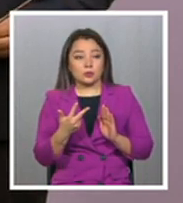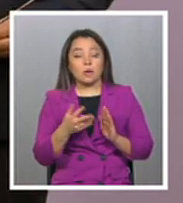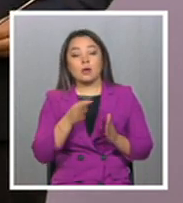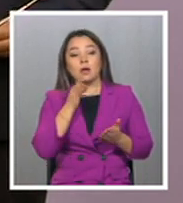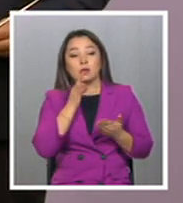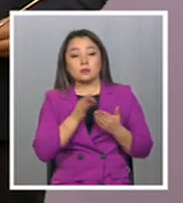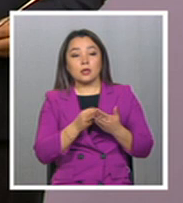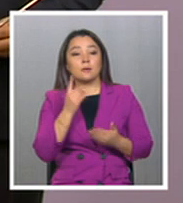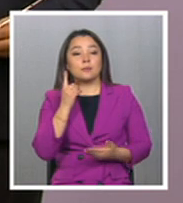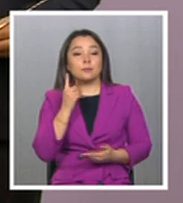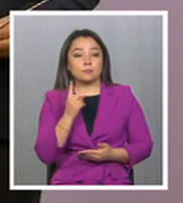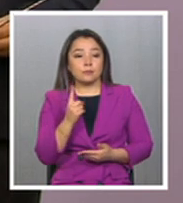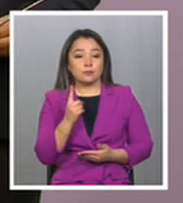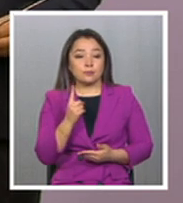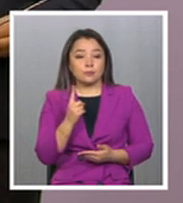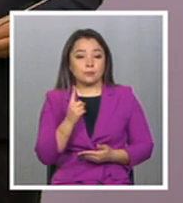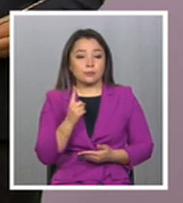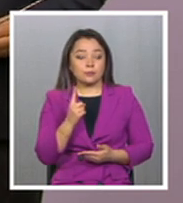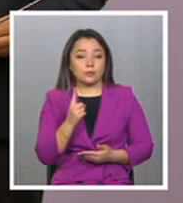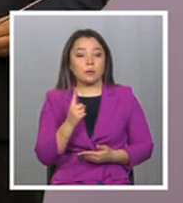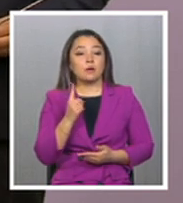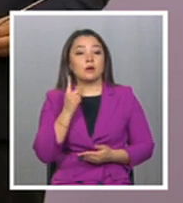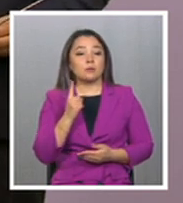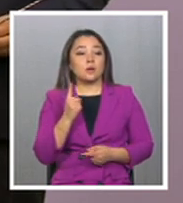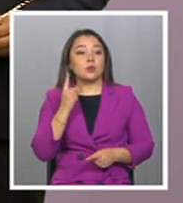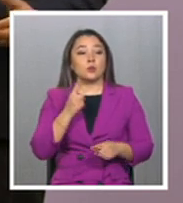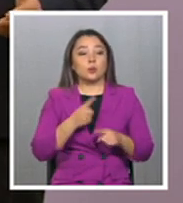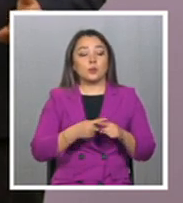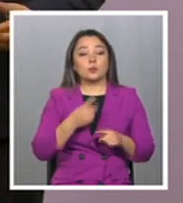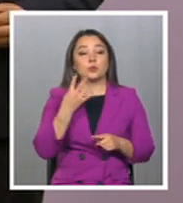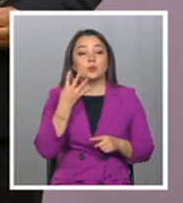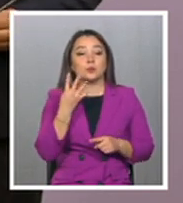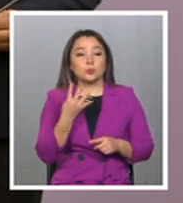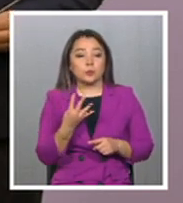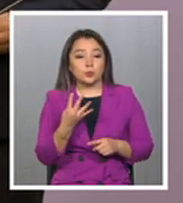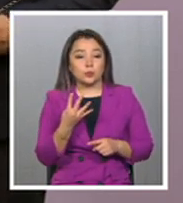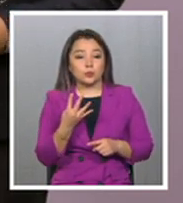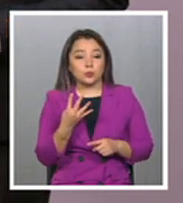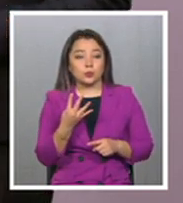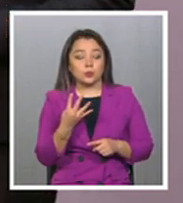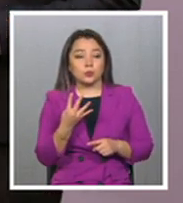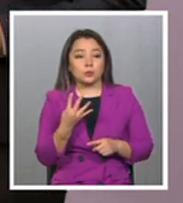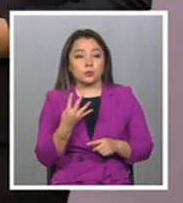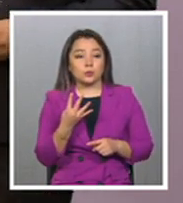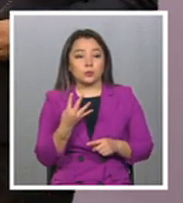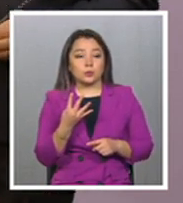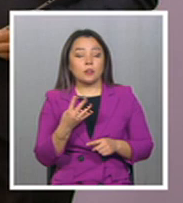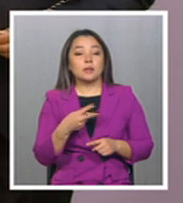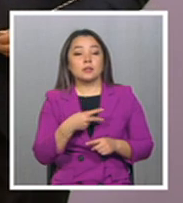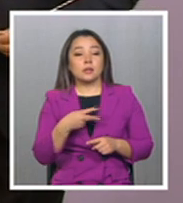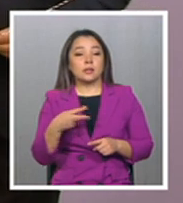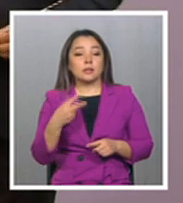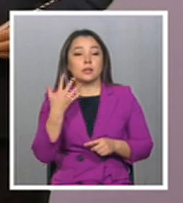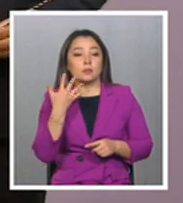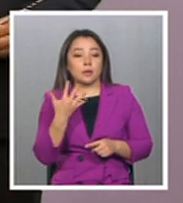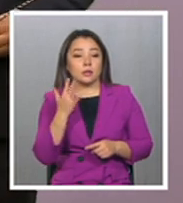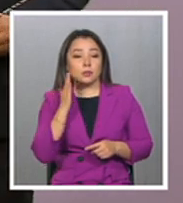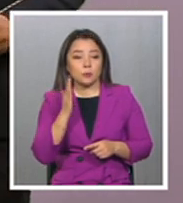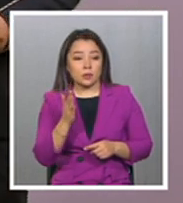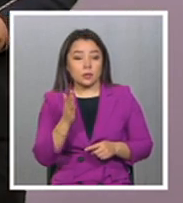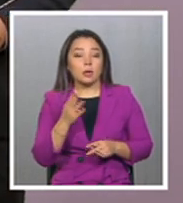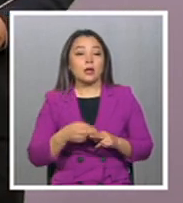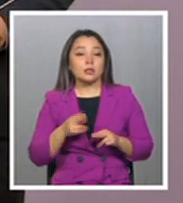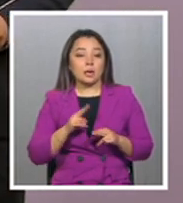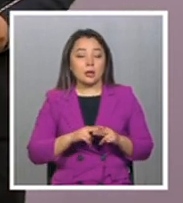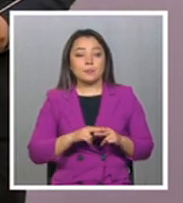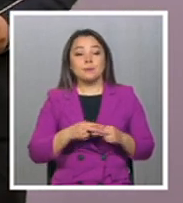бөлсек, бөлінденің мәні 1-ге тең болады. Ал 1 мен 4-тің қосындысы 5-ке тең. Демек,